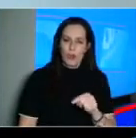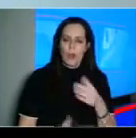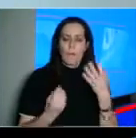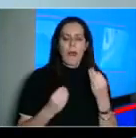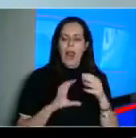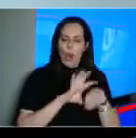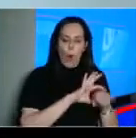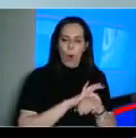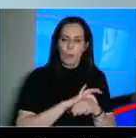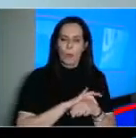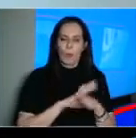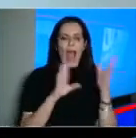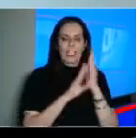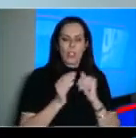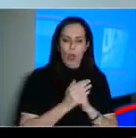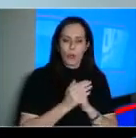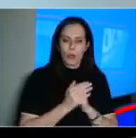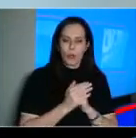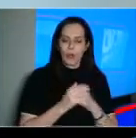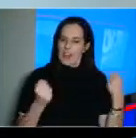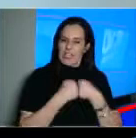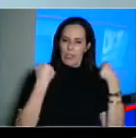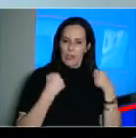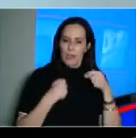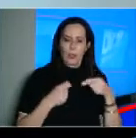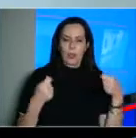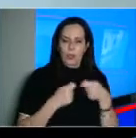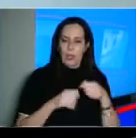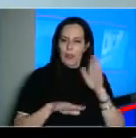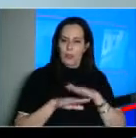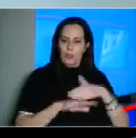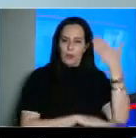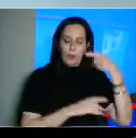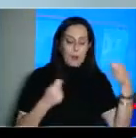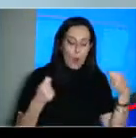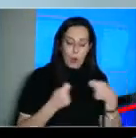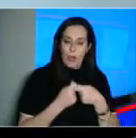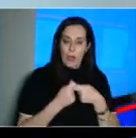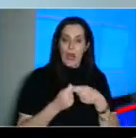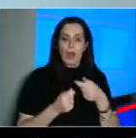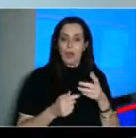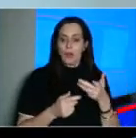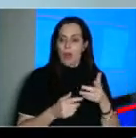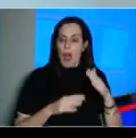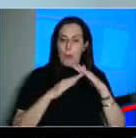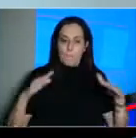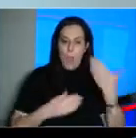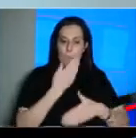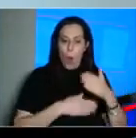חורים, הסתרות וסתירות, בנוגע לתפקיד של המדינה, בנוגע לפונקציה של המעברות,